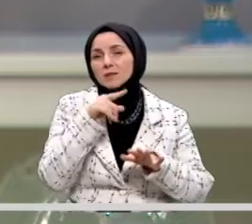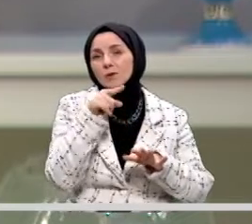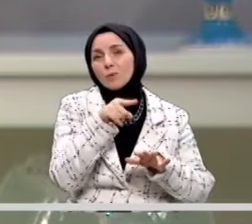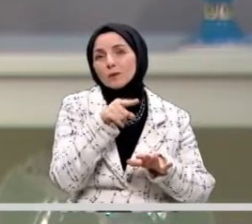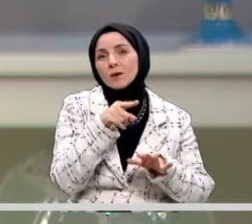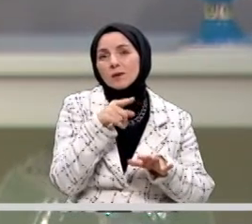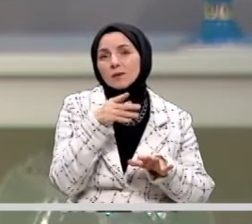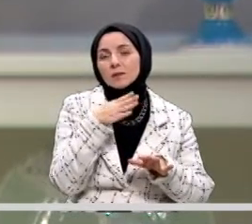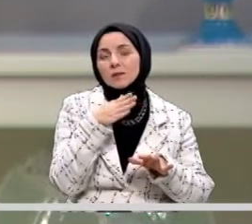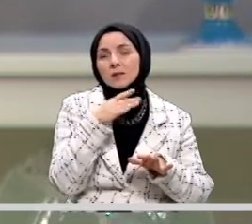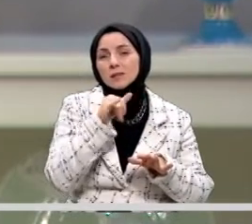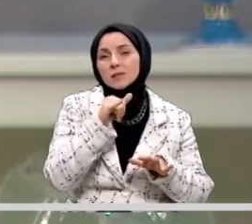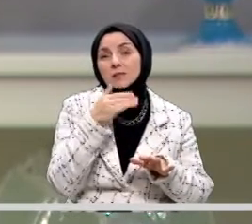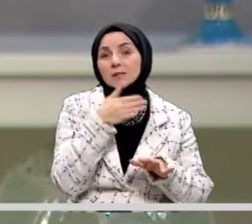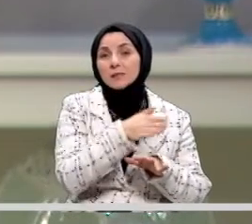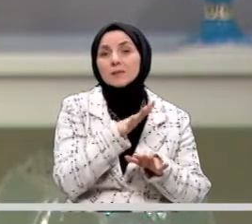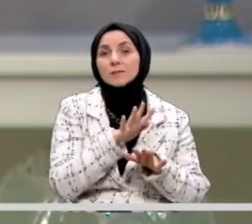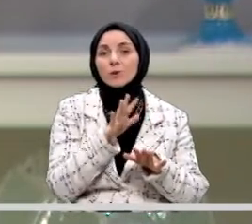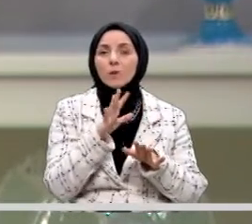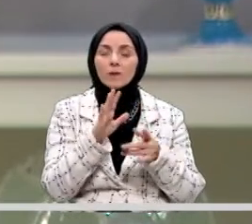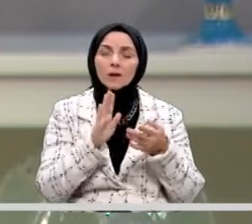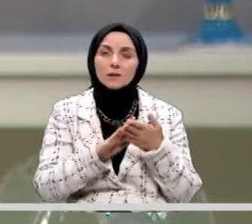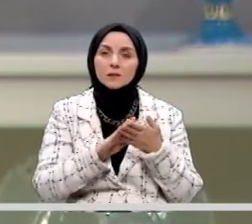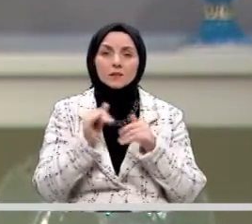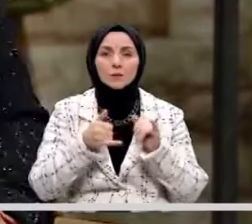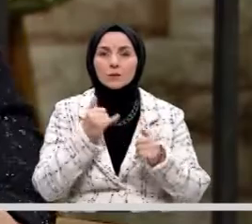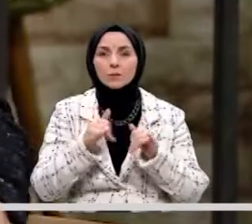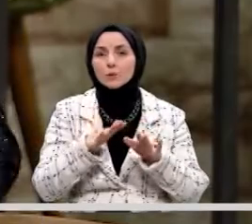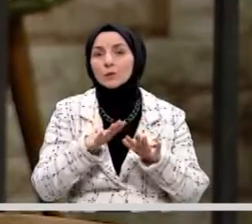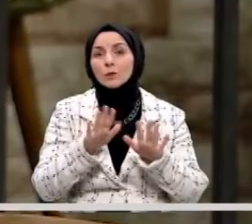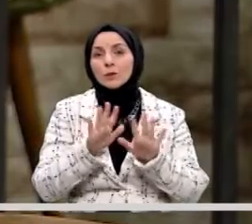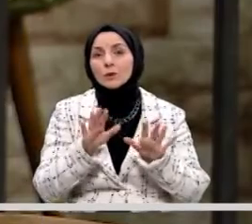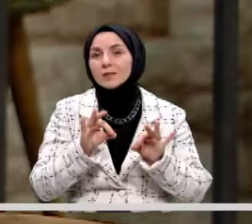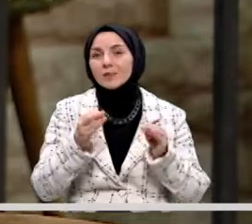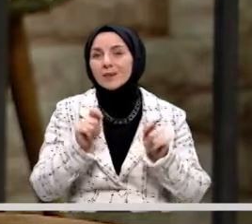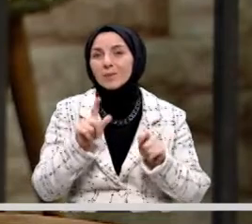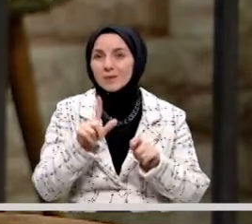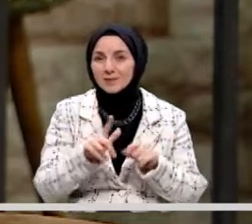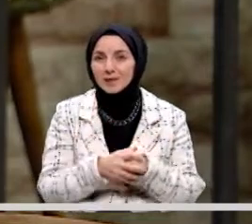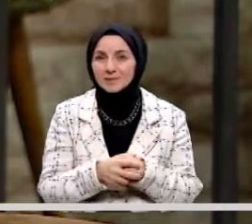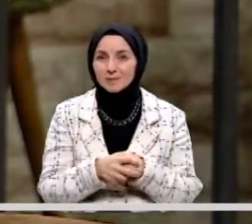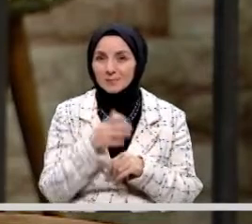böyle diyor insanlara ve arkadaşlarına karşı ön yargılı davranıyor Ne yapmamız lazım ön yargılı davranmıyor